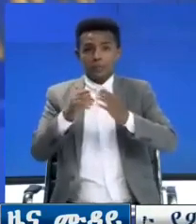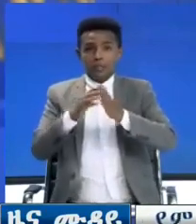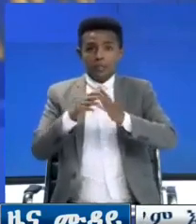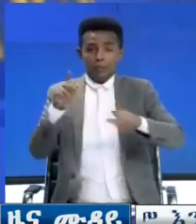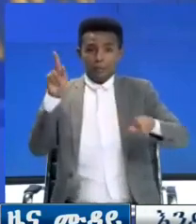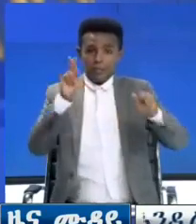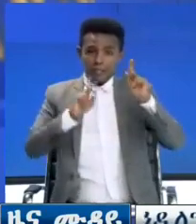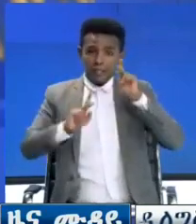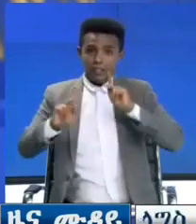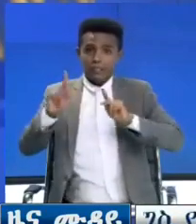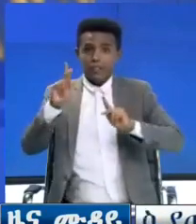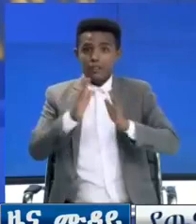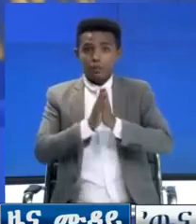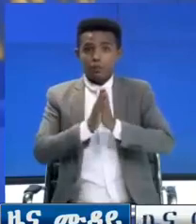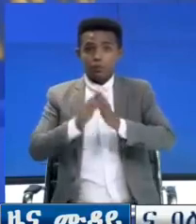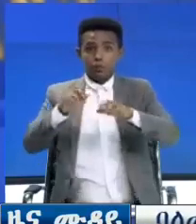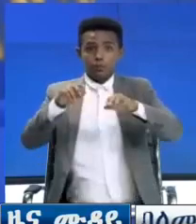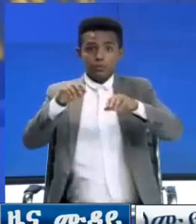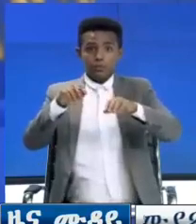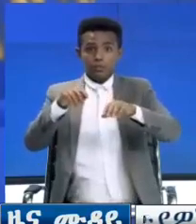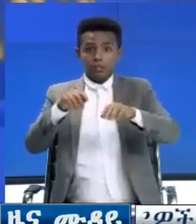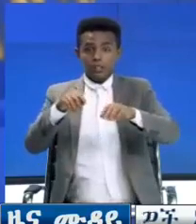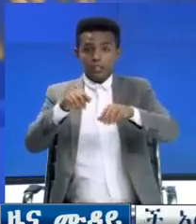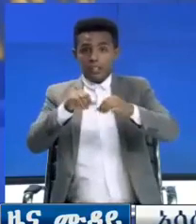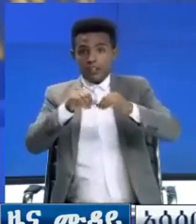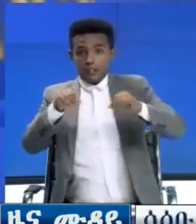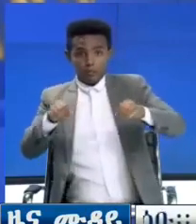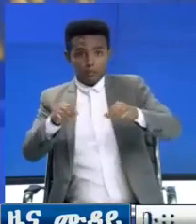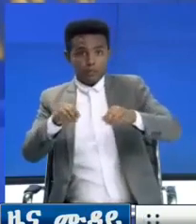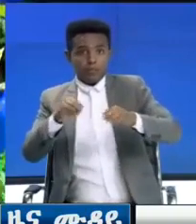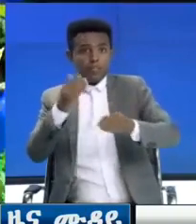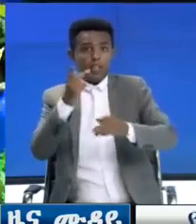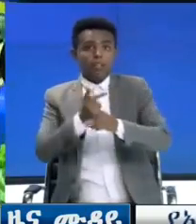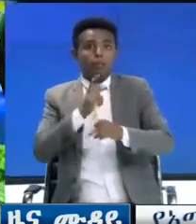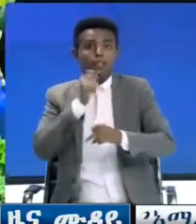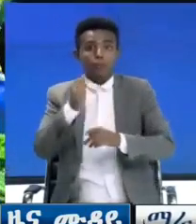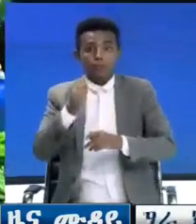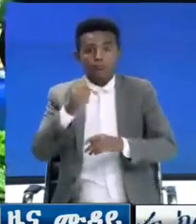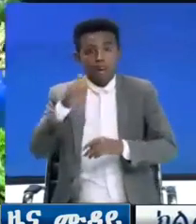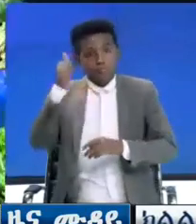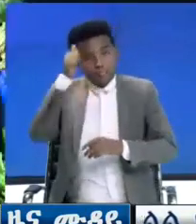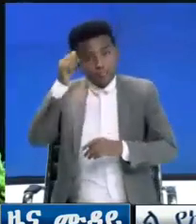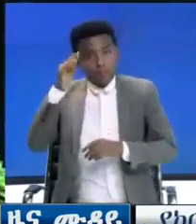አለመሆኑንም ዘጋቢያችን አሻግሬ መንገሻ ተመልክቷል። ዝርዝሩን አብረን እንከታተላለን።